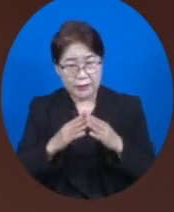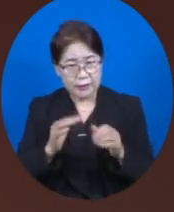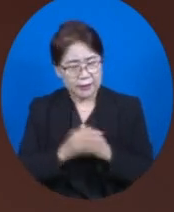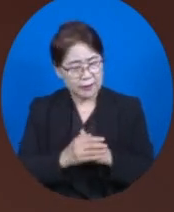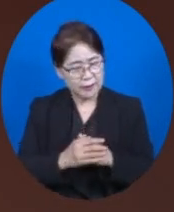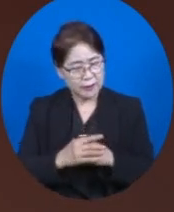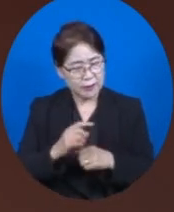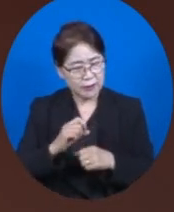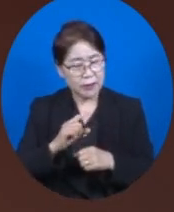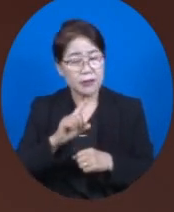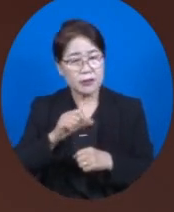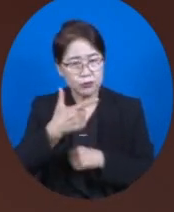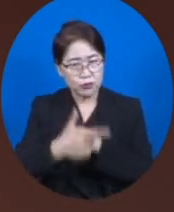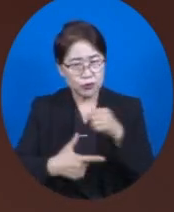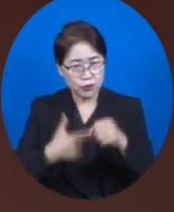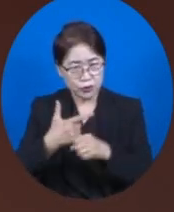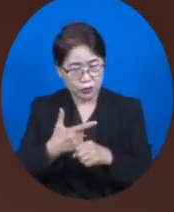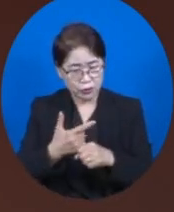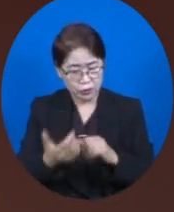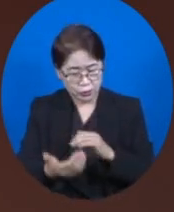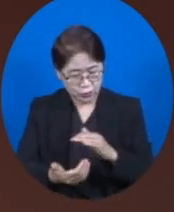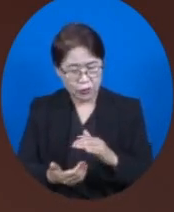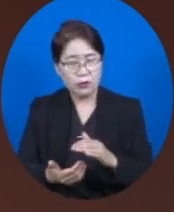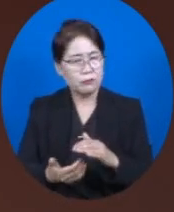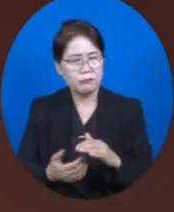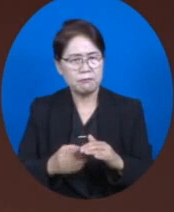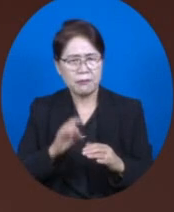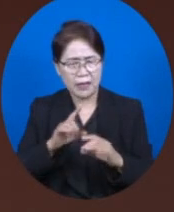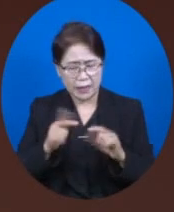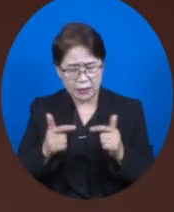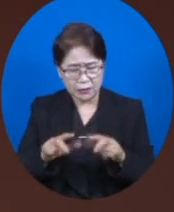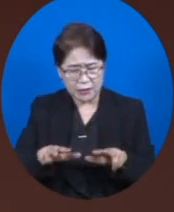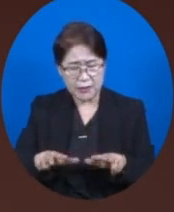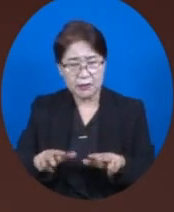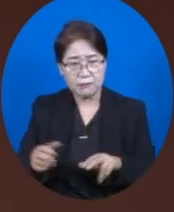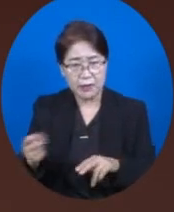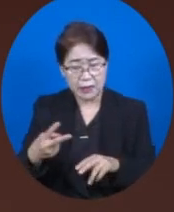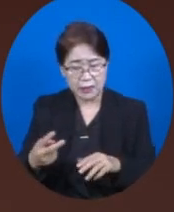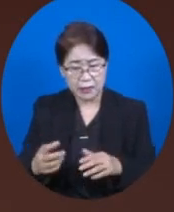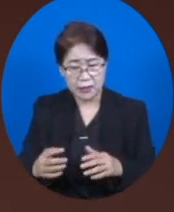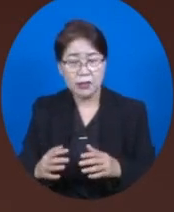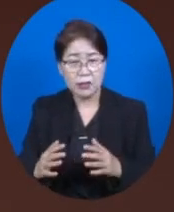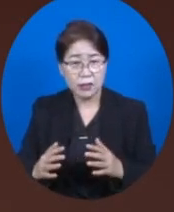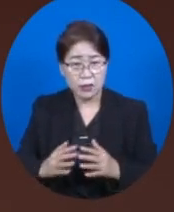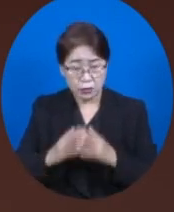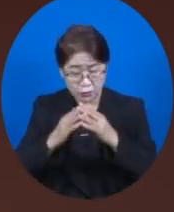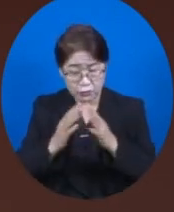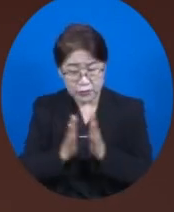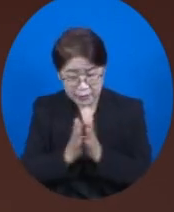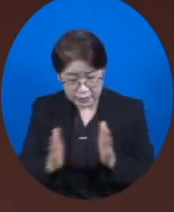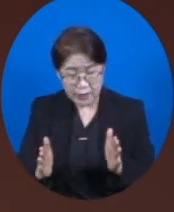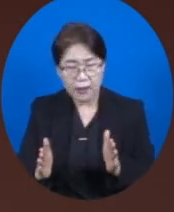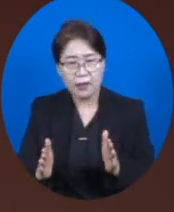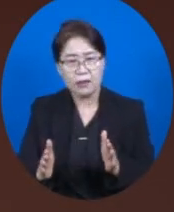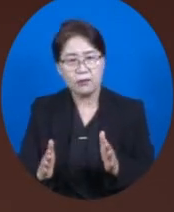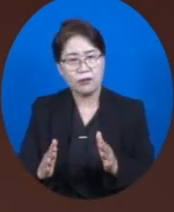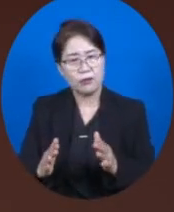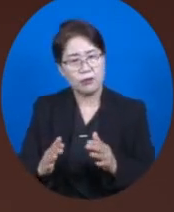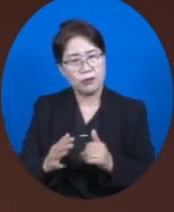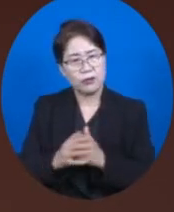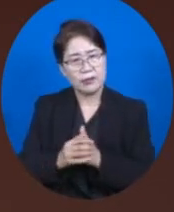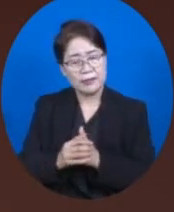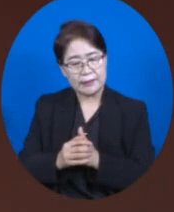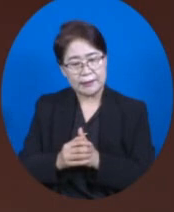전에 성전에 기초를 놓을 때만이 아니라 지금 다시 성경공사가 제게 되어서 성전